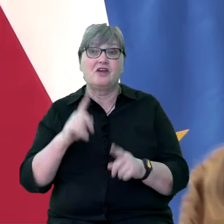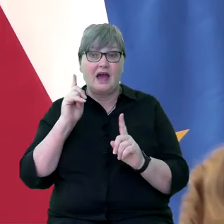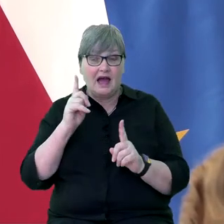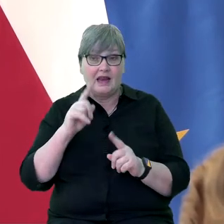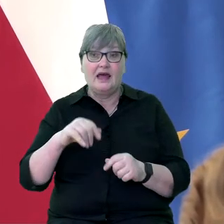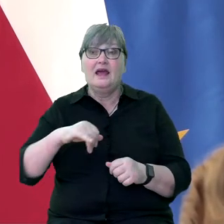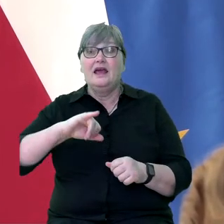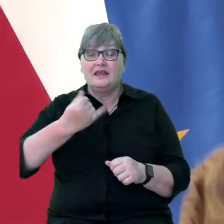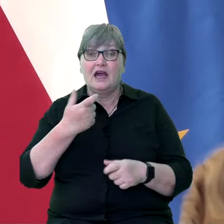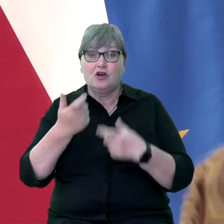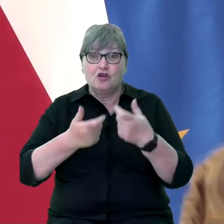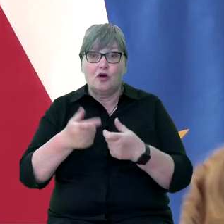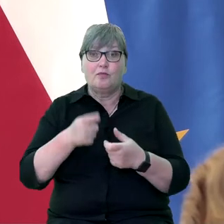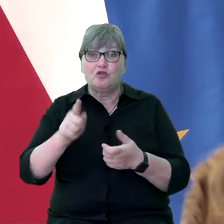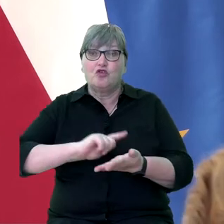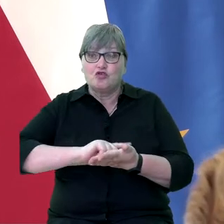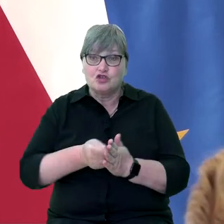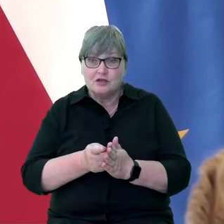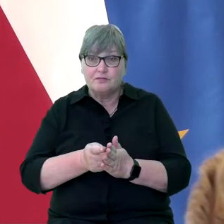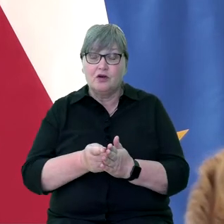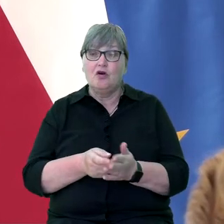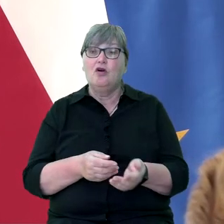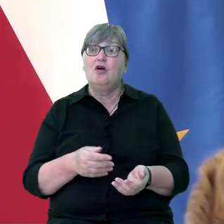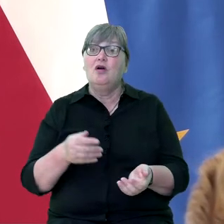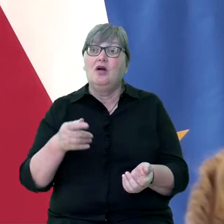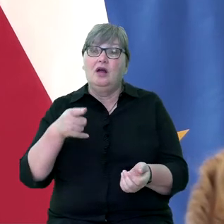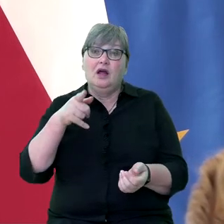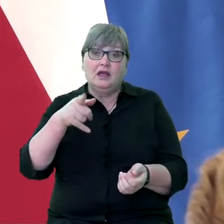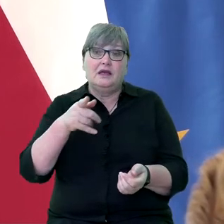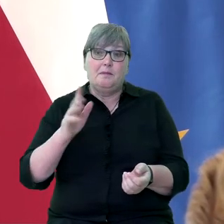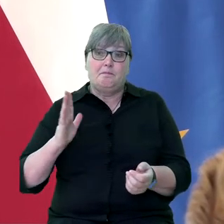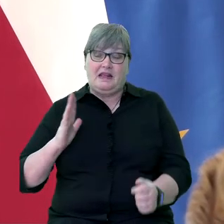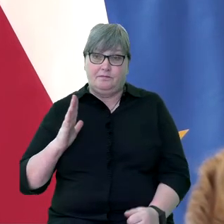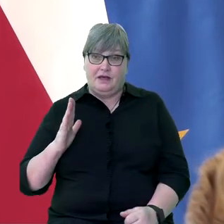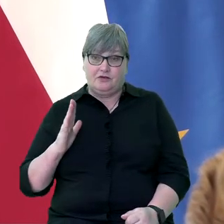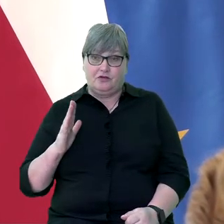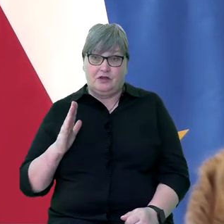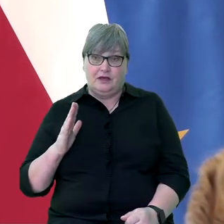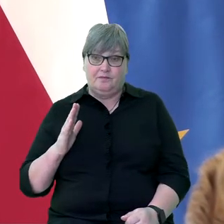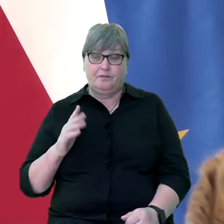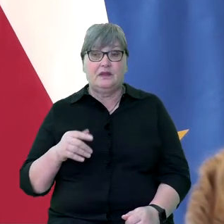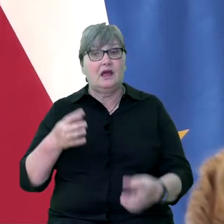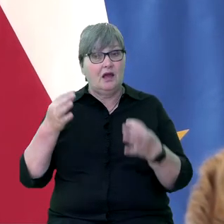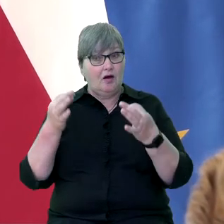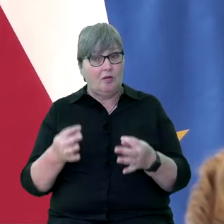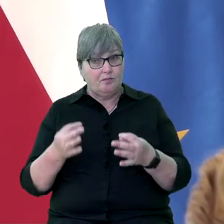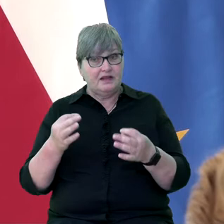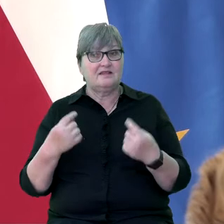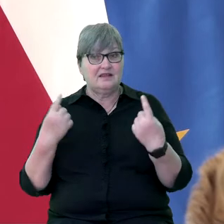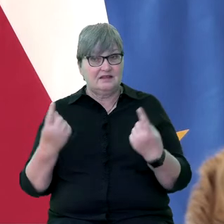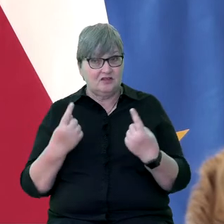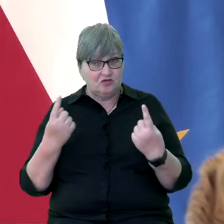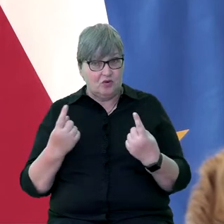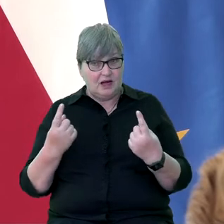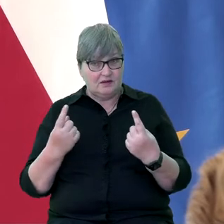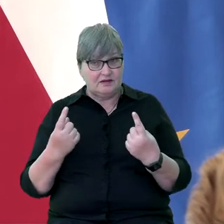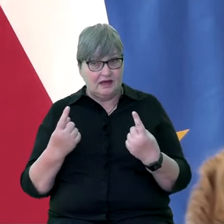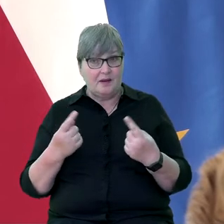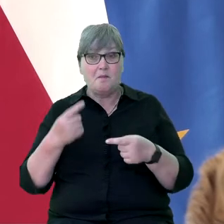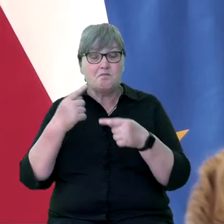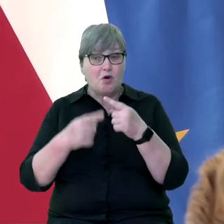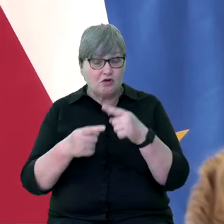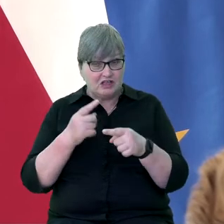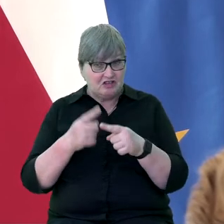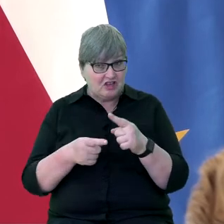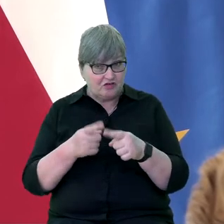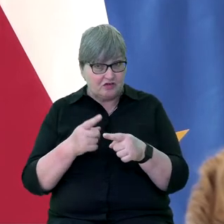skuteczniej i bezpieczniej. Z tego wyzwania zdajemy sobie sprawę szczególnie w obecnej sytuacji geopolitycznej. Wiemy,